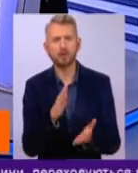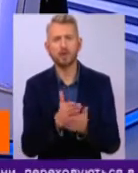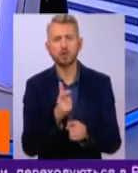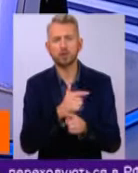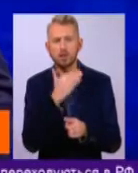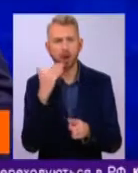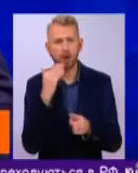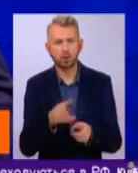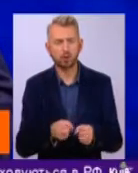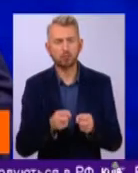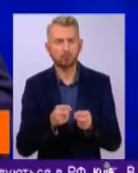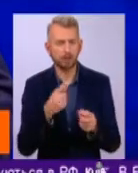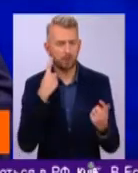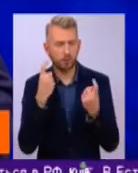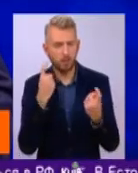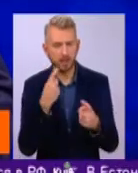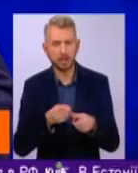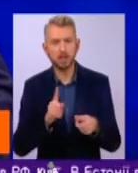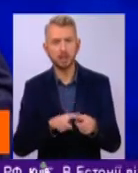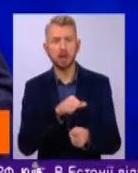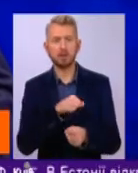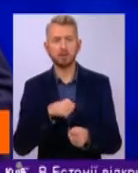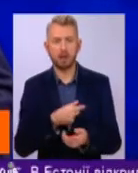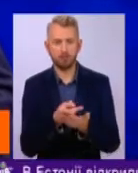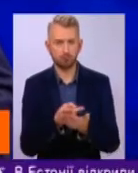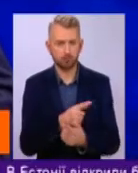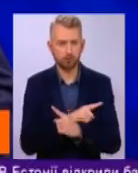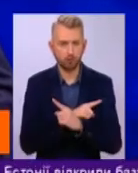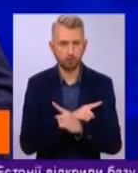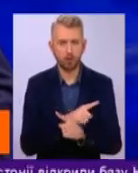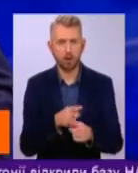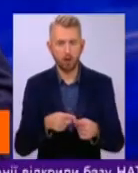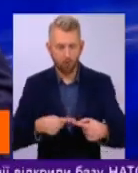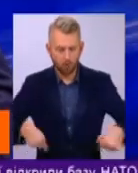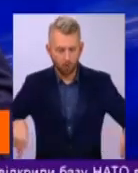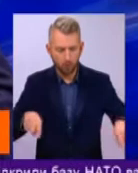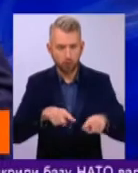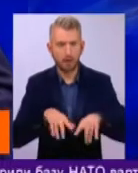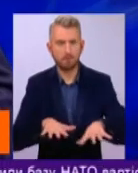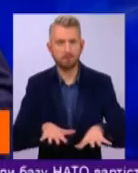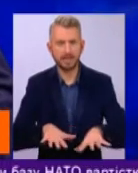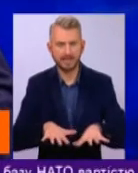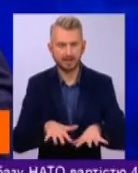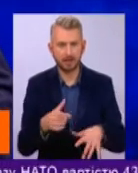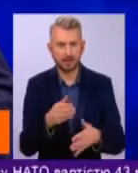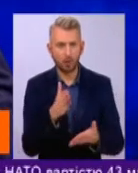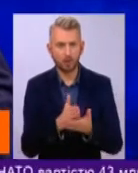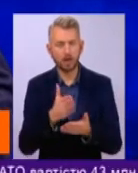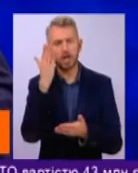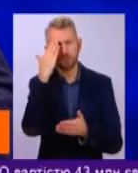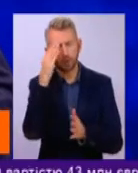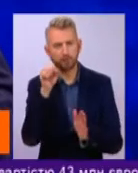багато криміналістичної інформації. Це сам труп, це ложе трупа, це місце, на якому він знаходиться, спосіб